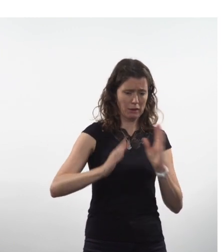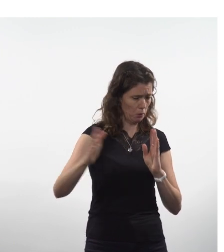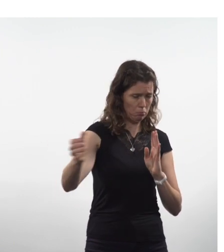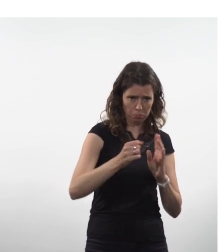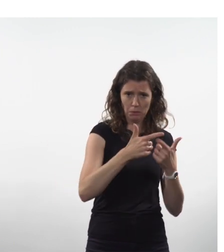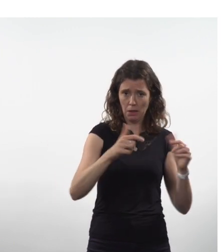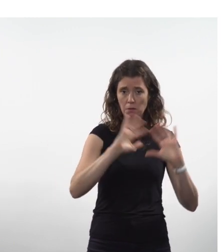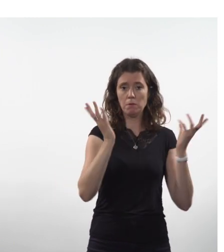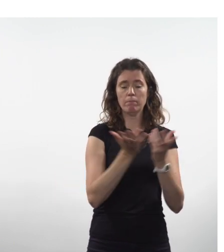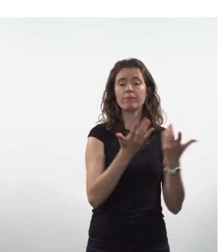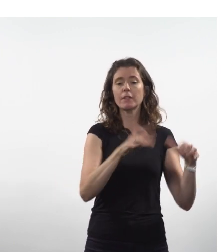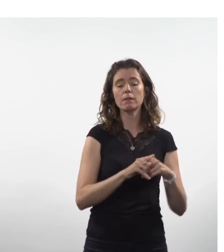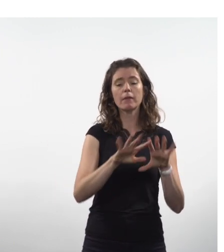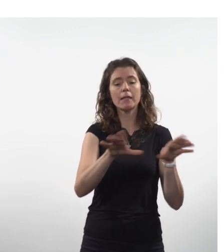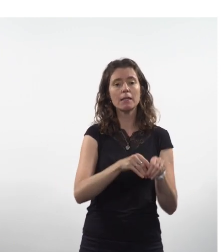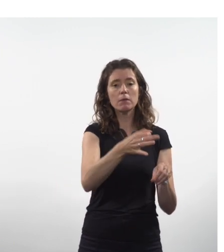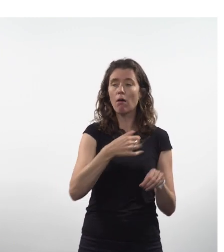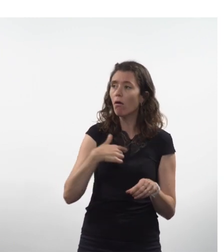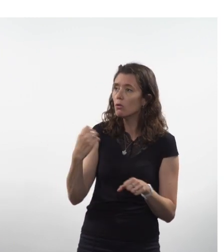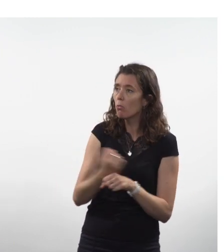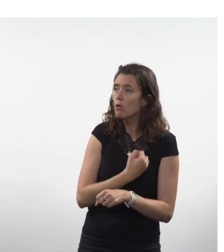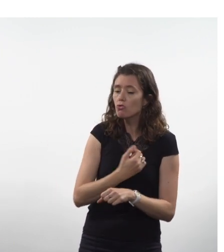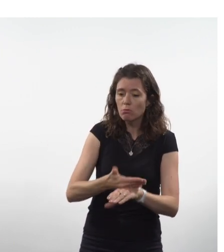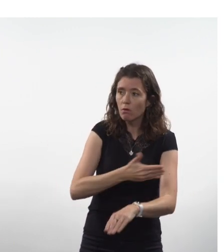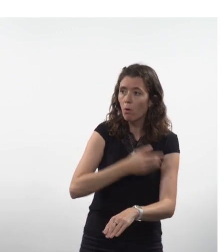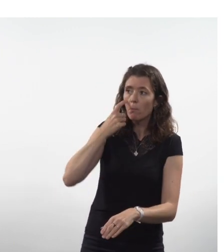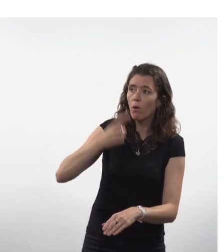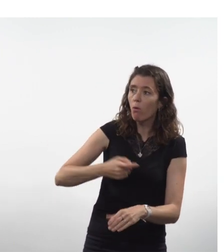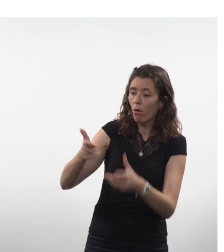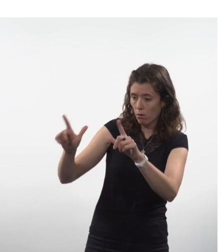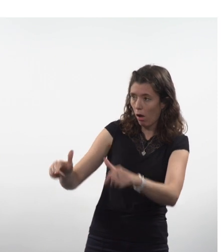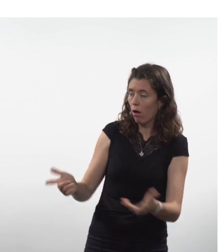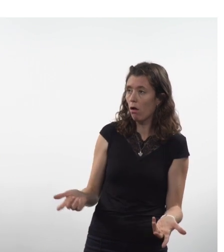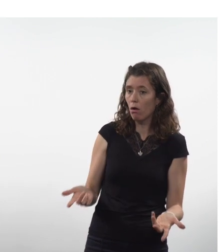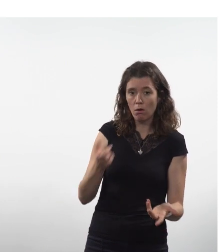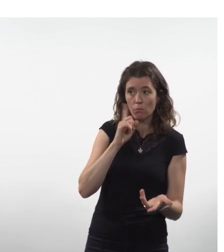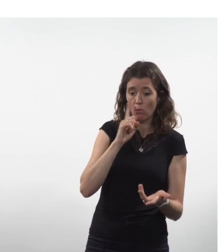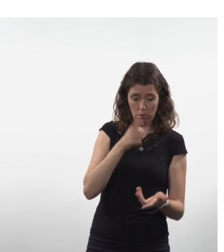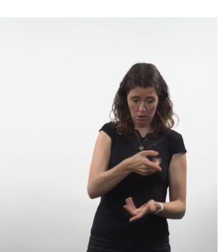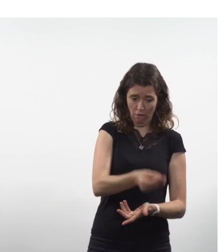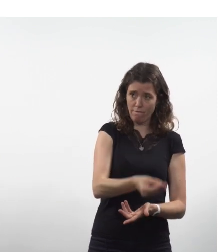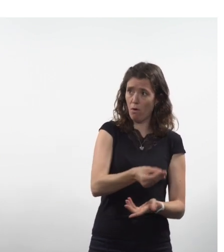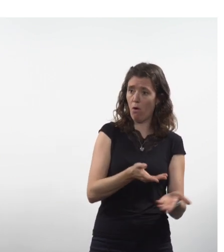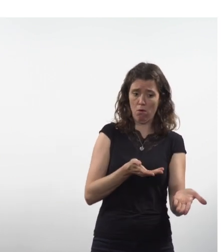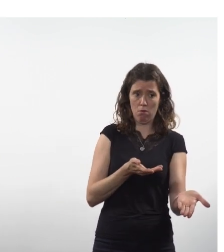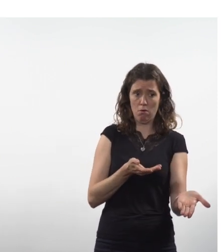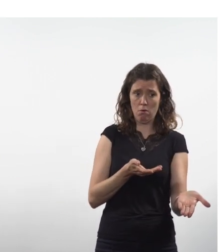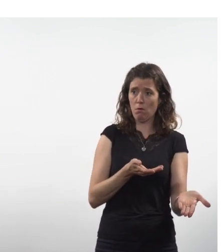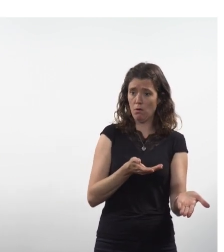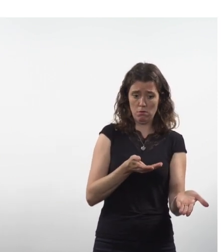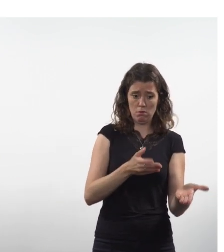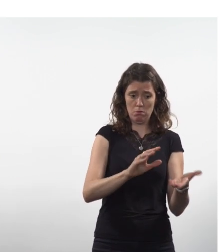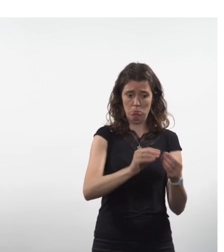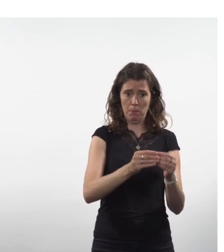etc., l'équipe nous a dit, c'est dommage qu'on n'ait pas su avant que vous existiez, parce qu'on avait un enfant qui avait